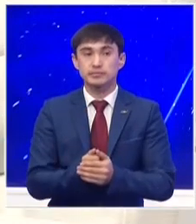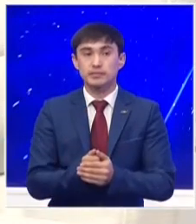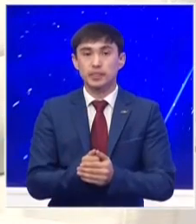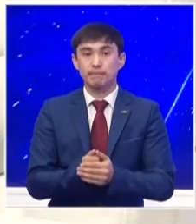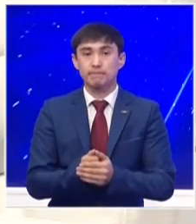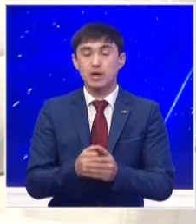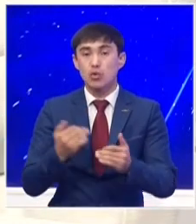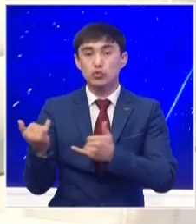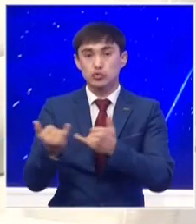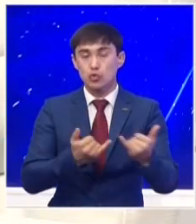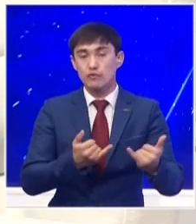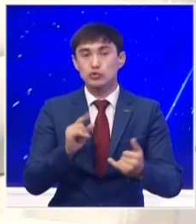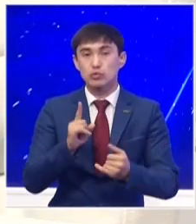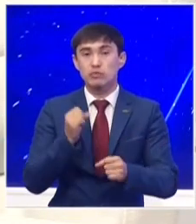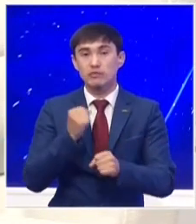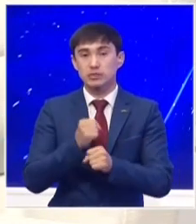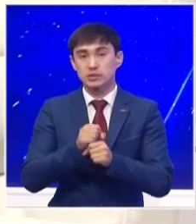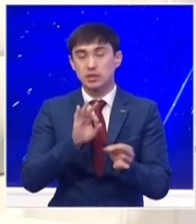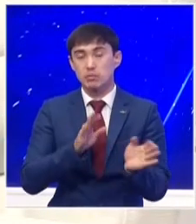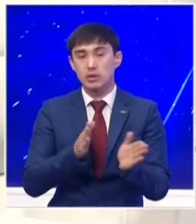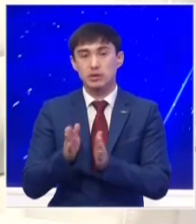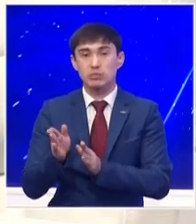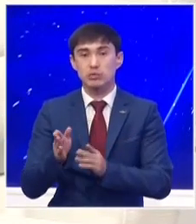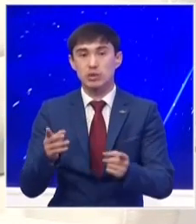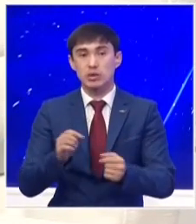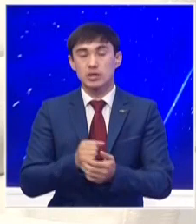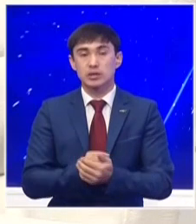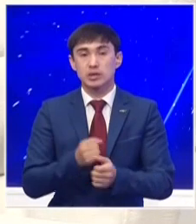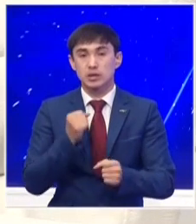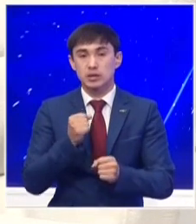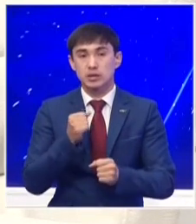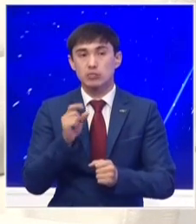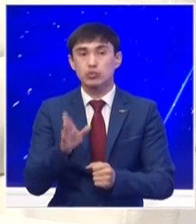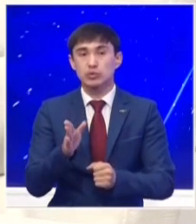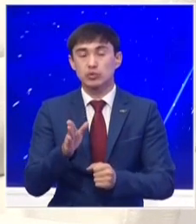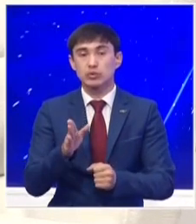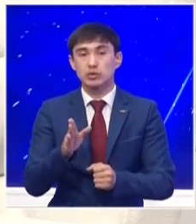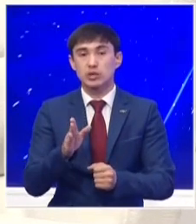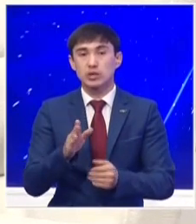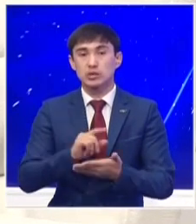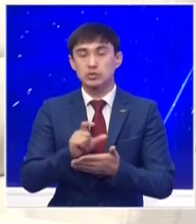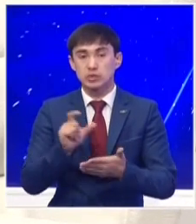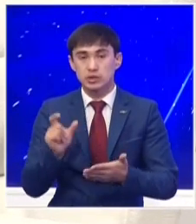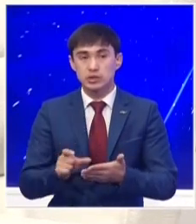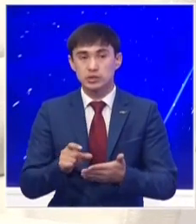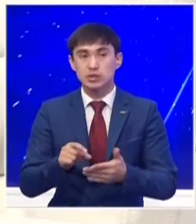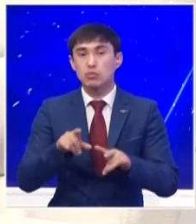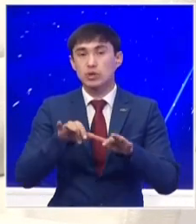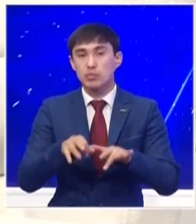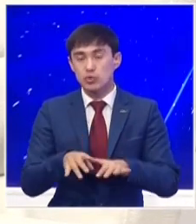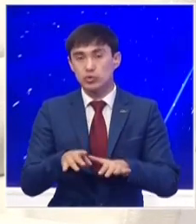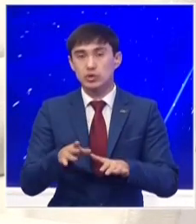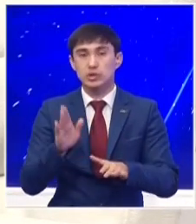технические условия, чтобы вы производили нормальный контент, будь то это камеры, будь то это компьютеры